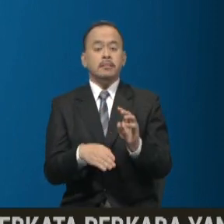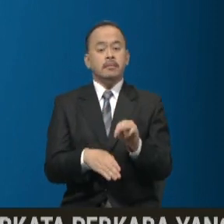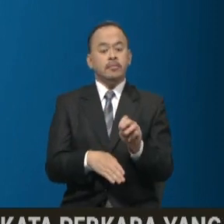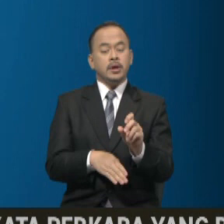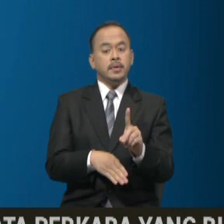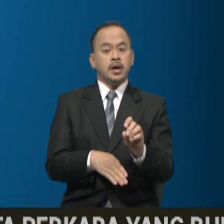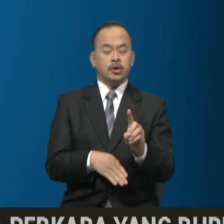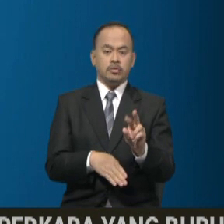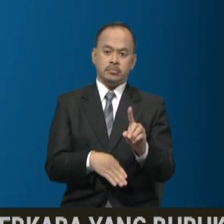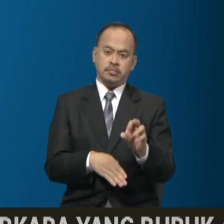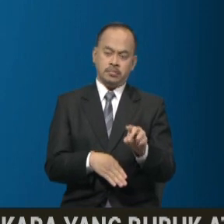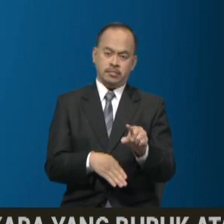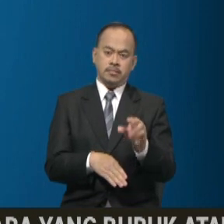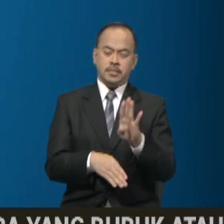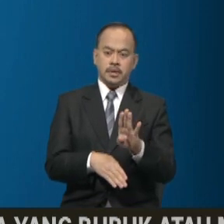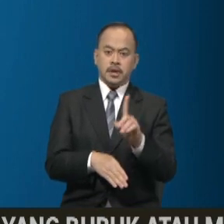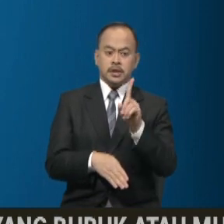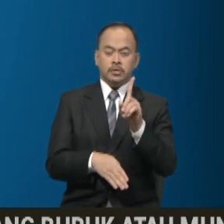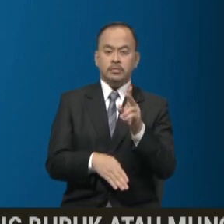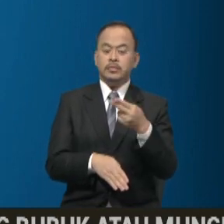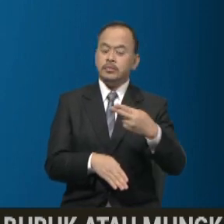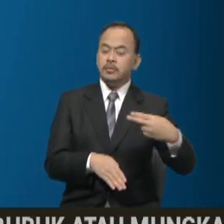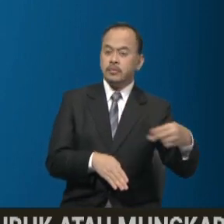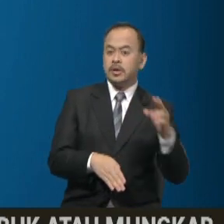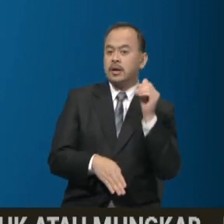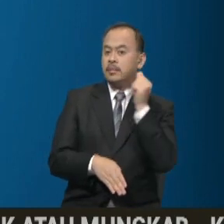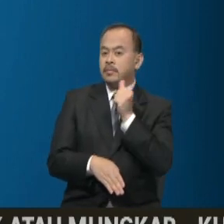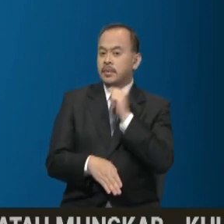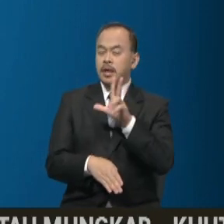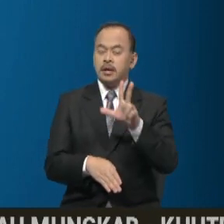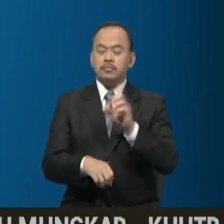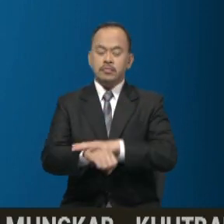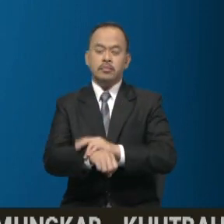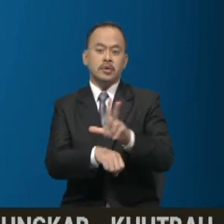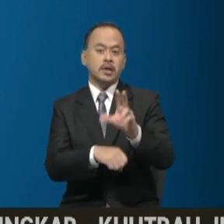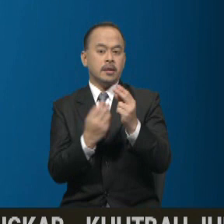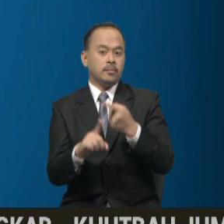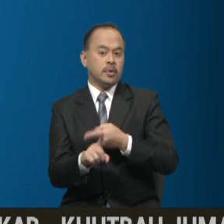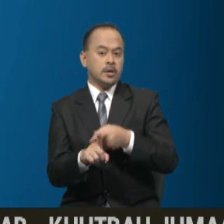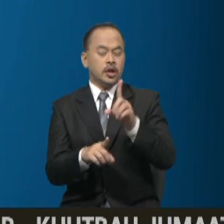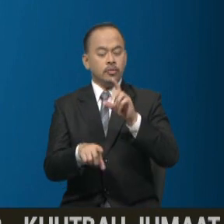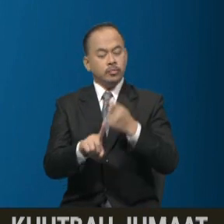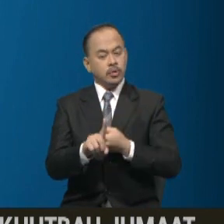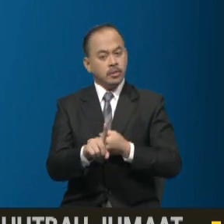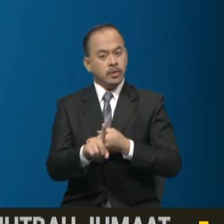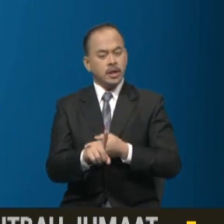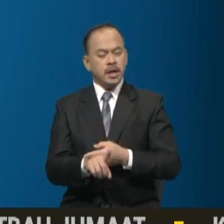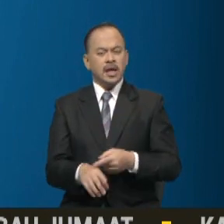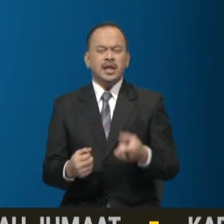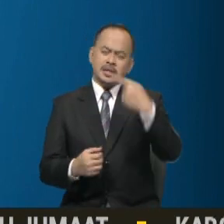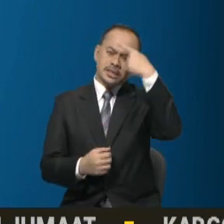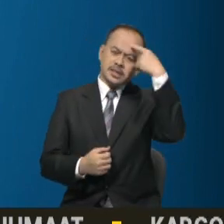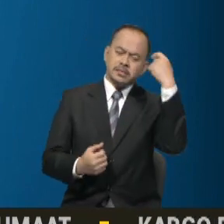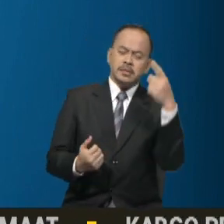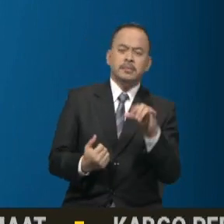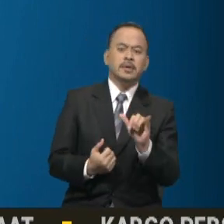pula, seorang perempuan warga negara Indonesia dihukum penjara 3 bulan dan tambahan 1 bulan penjara kerana gagal